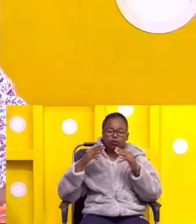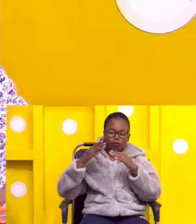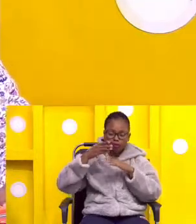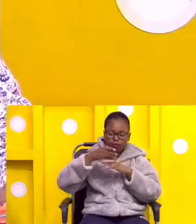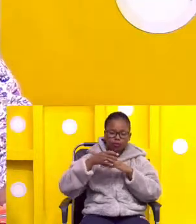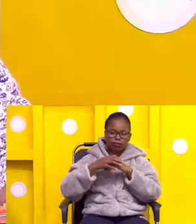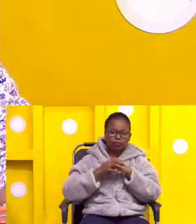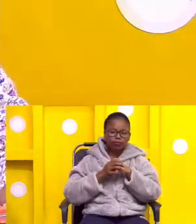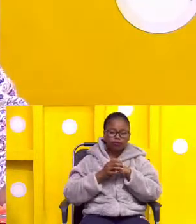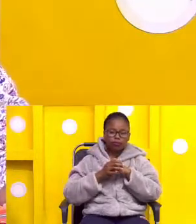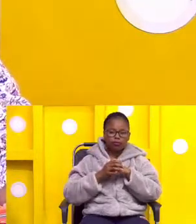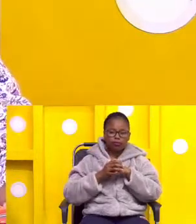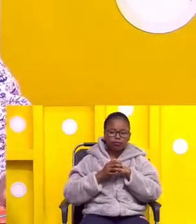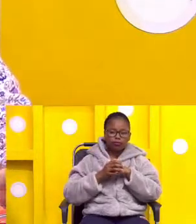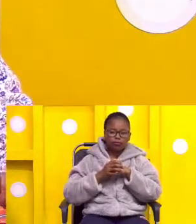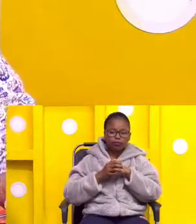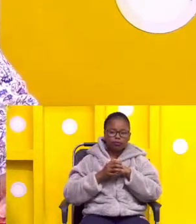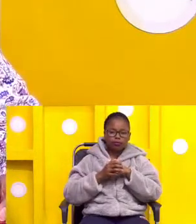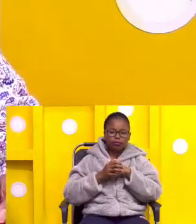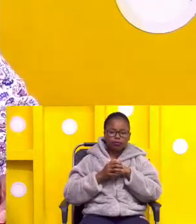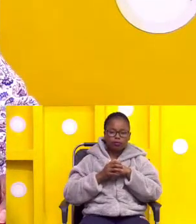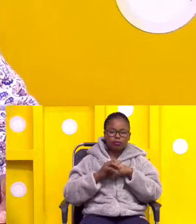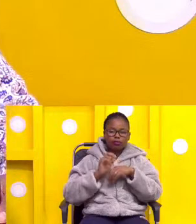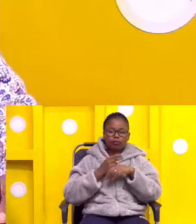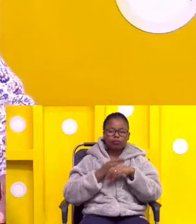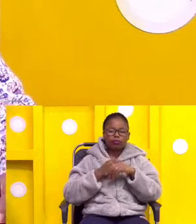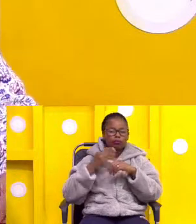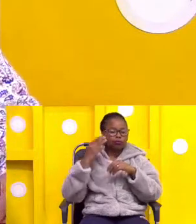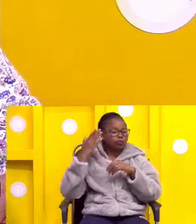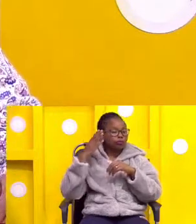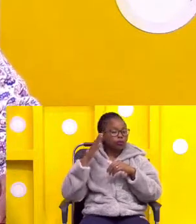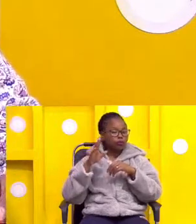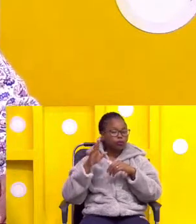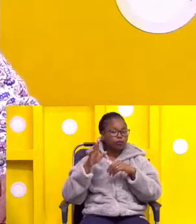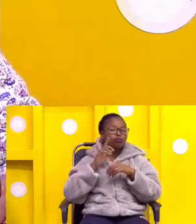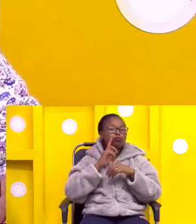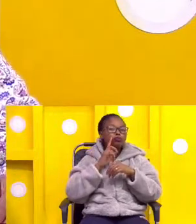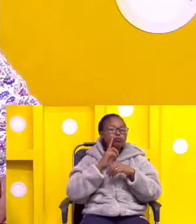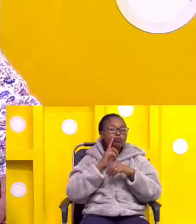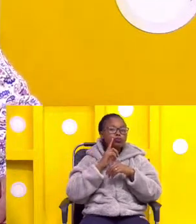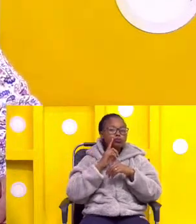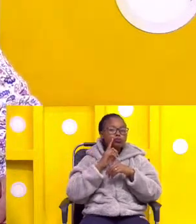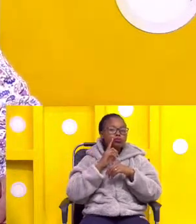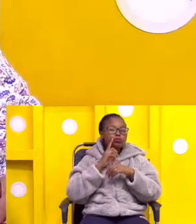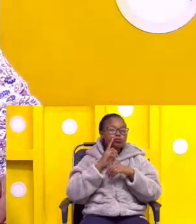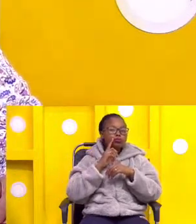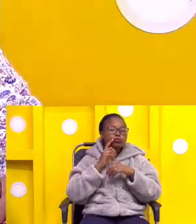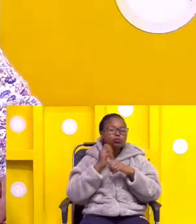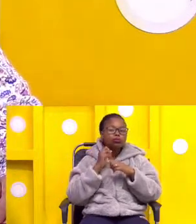ujega. Tarebule, hivyo tutakiwe, ulea lusi wakoro kuhana.